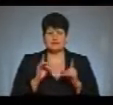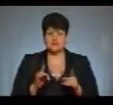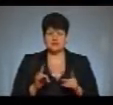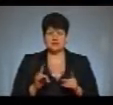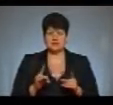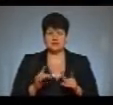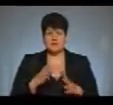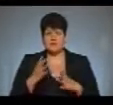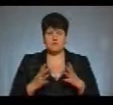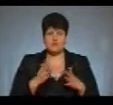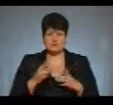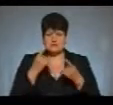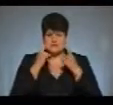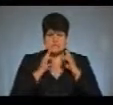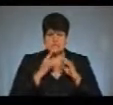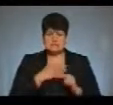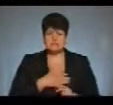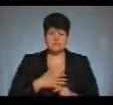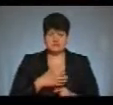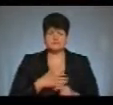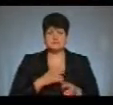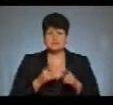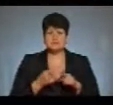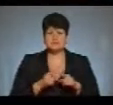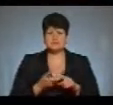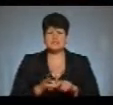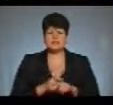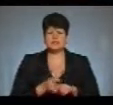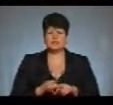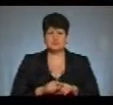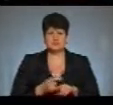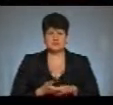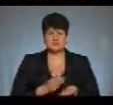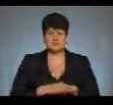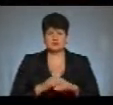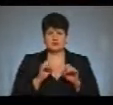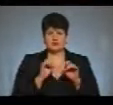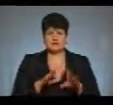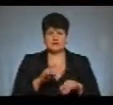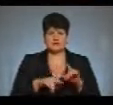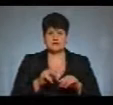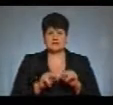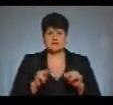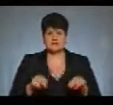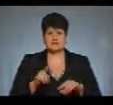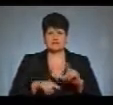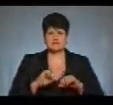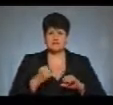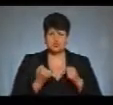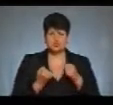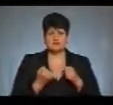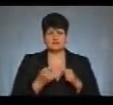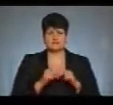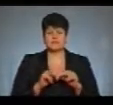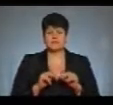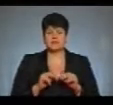й сліз і переживань. Насправді це дуже тяжко покидати рідну школу, рідних вчителів, рідних друзів. Наш